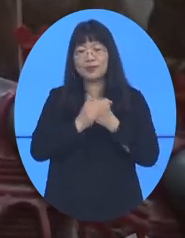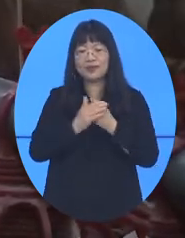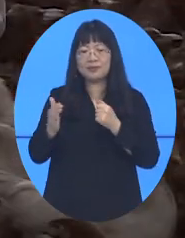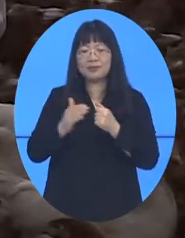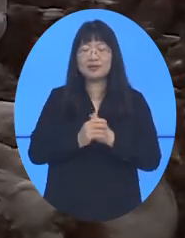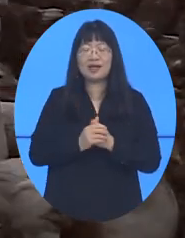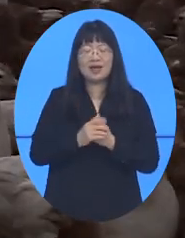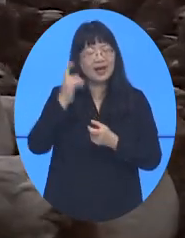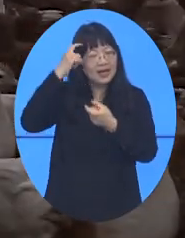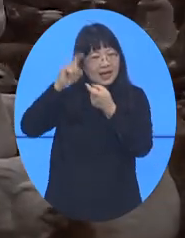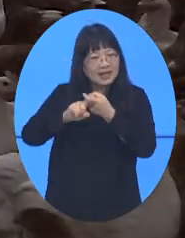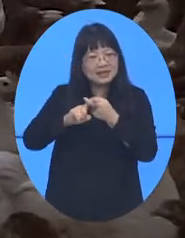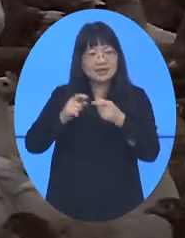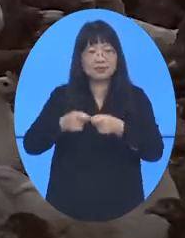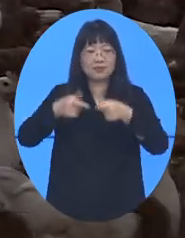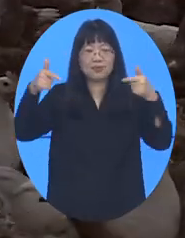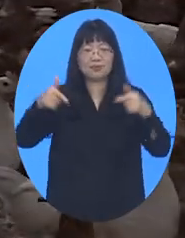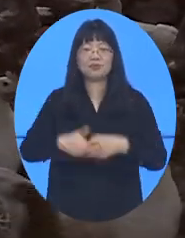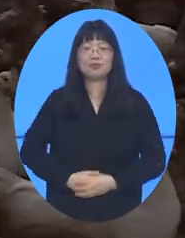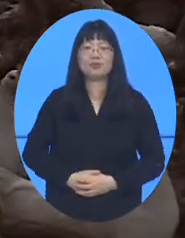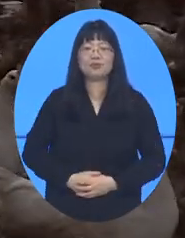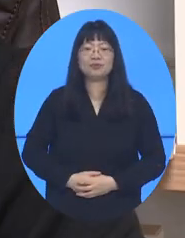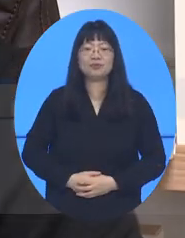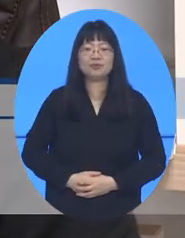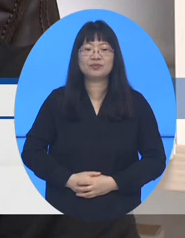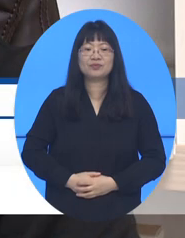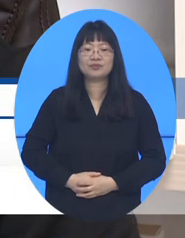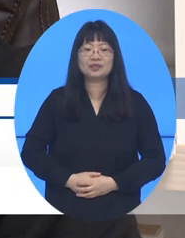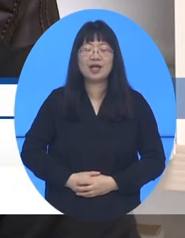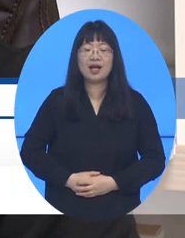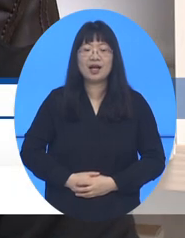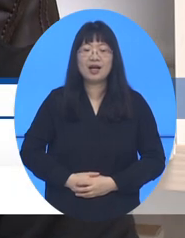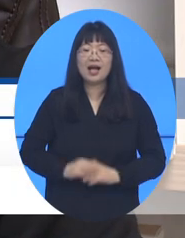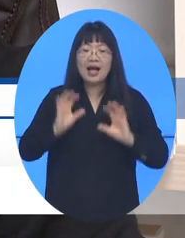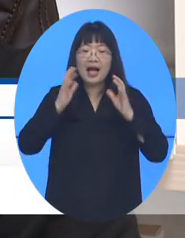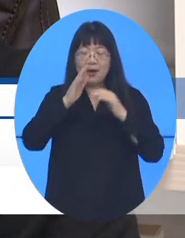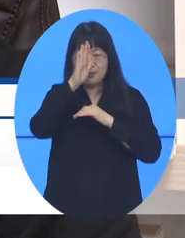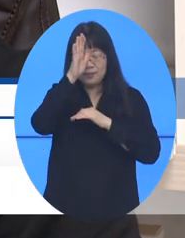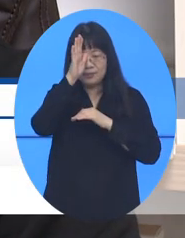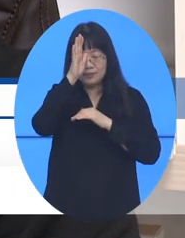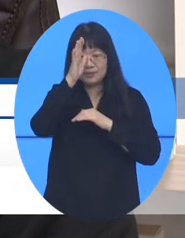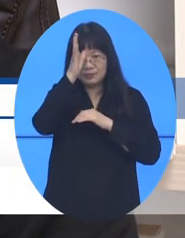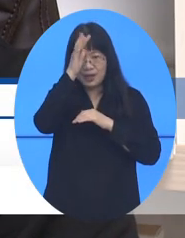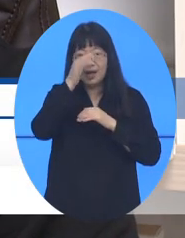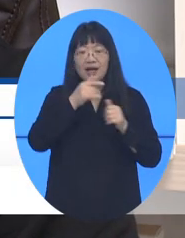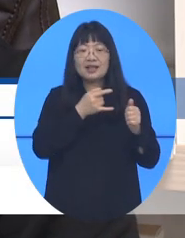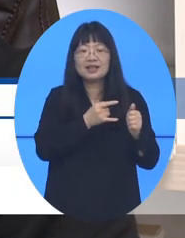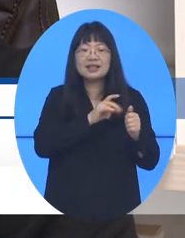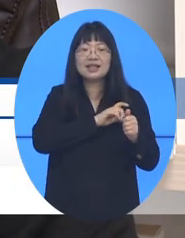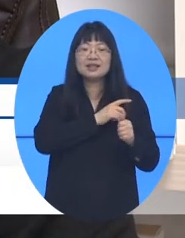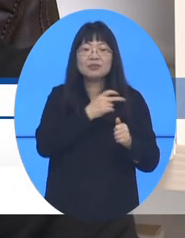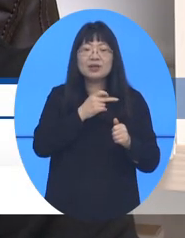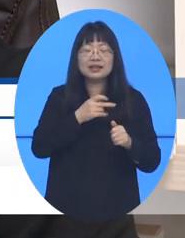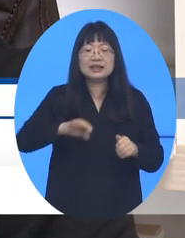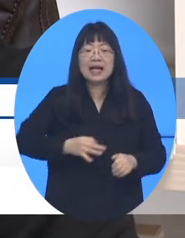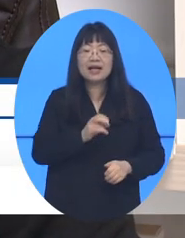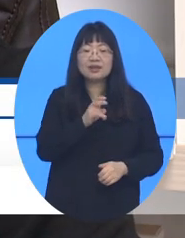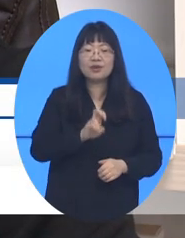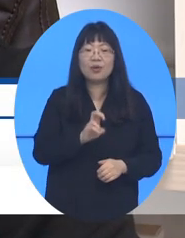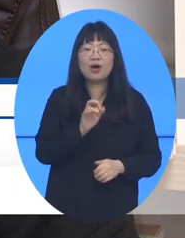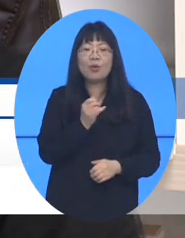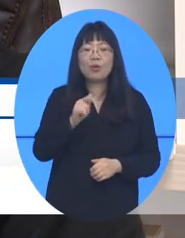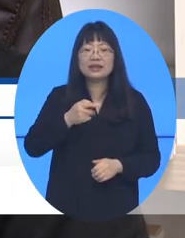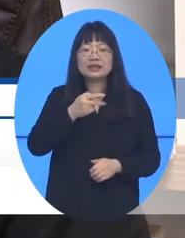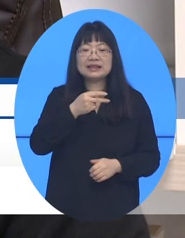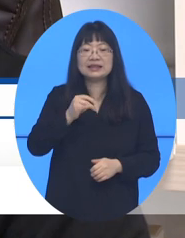있어 농가의 관심이 커지고 있습니다. 병아리에서는 제일 큰 병이 장염, 콕시듬, 뭐